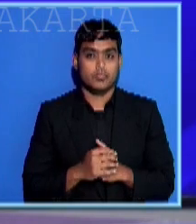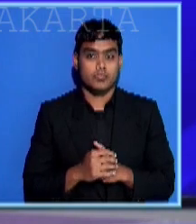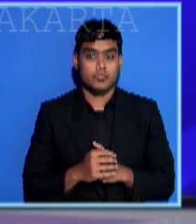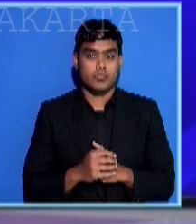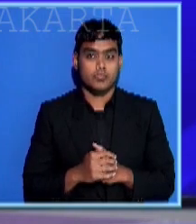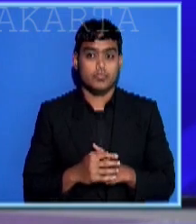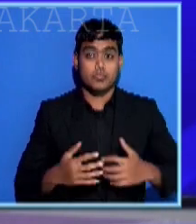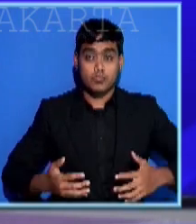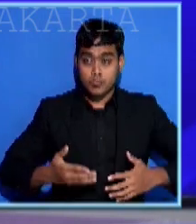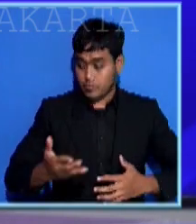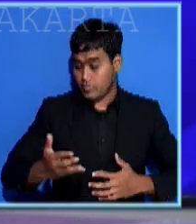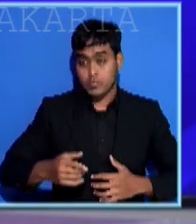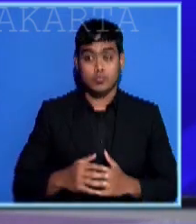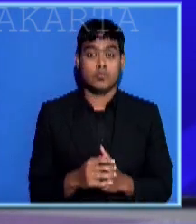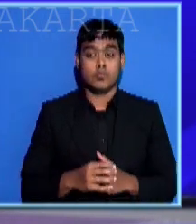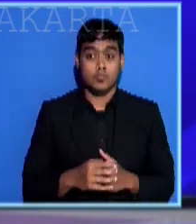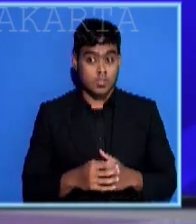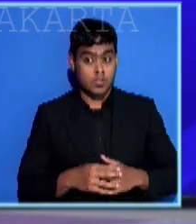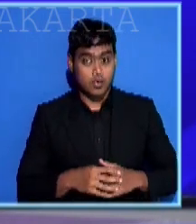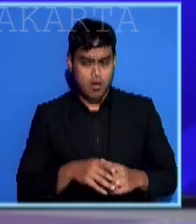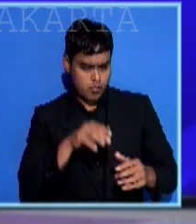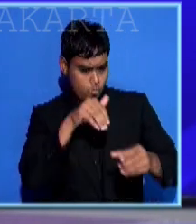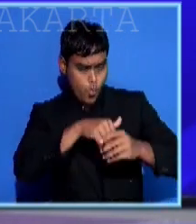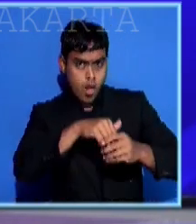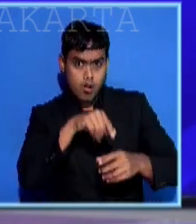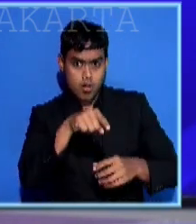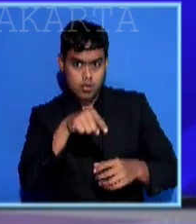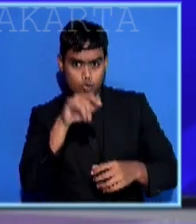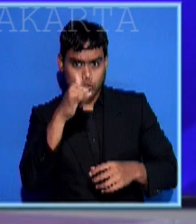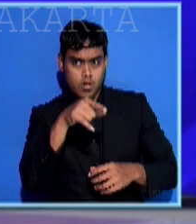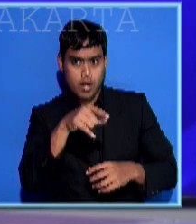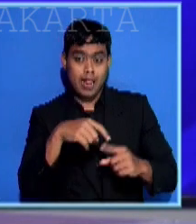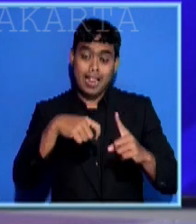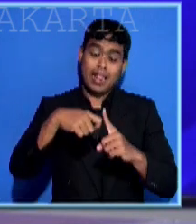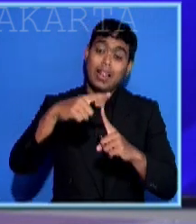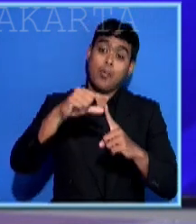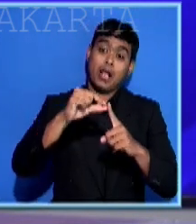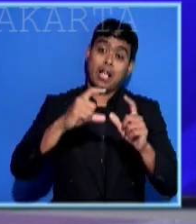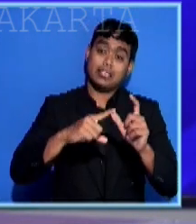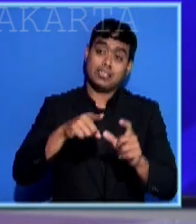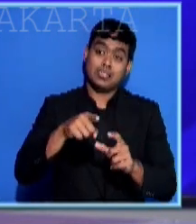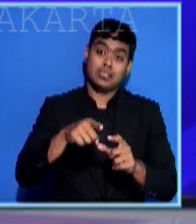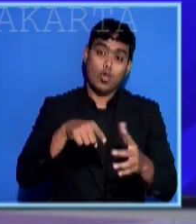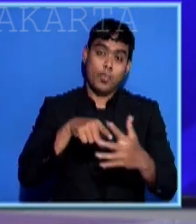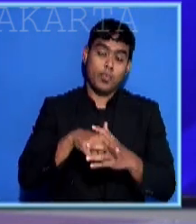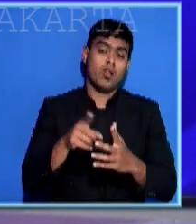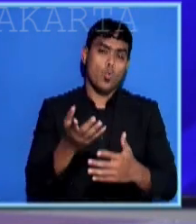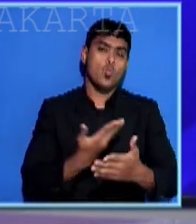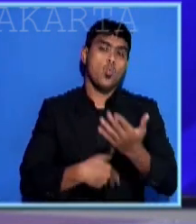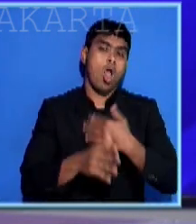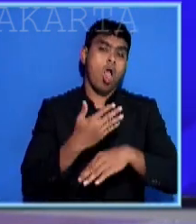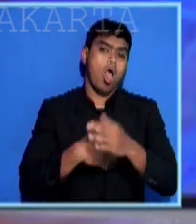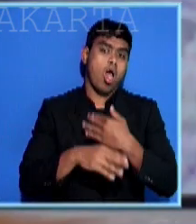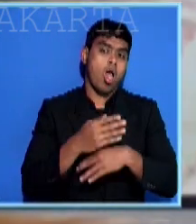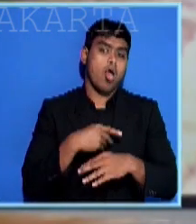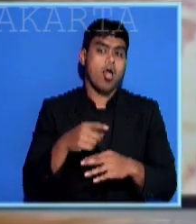kaitan dengan tindak lanjut temuan dari Bawaslu DIY jumlah tempat pemungutan suara TPS yang harus melakukan pemungutan suara ulang dan pemungutan